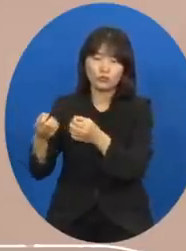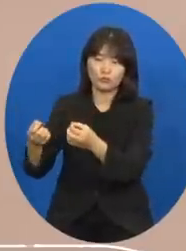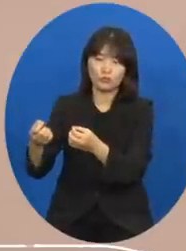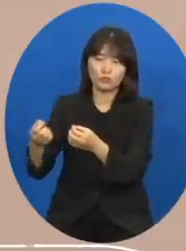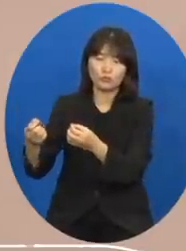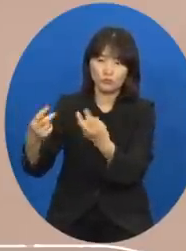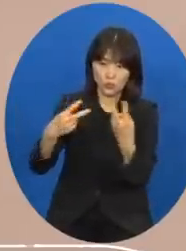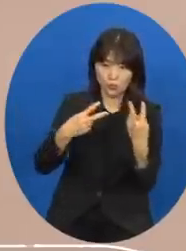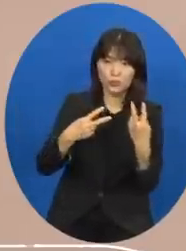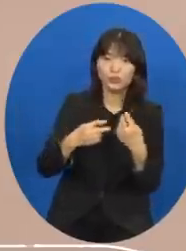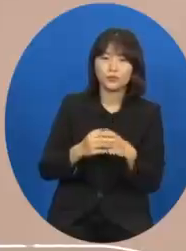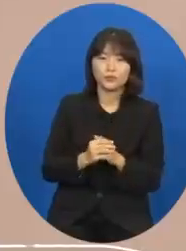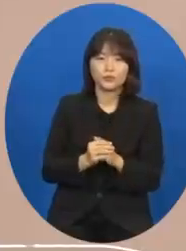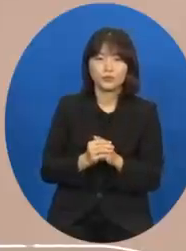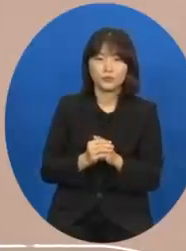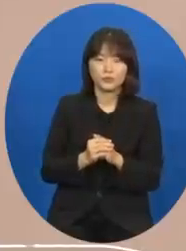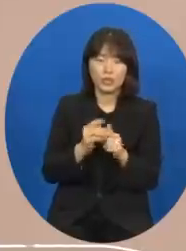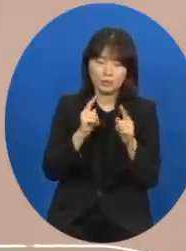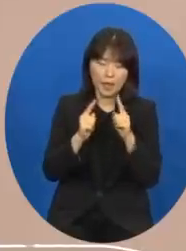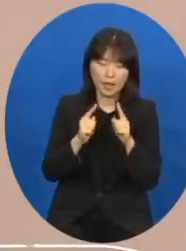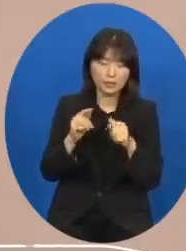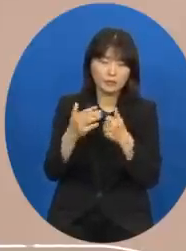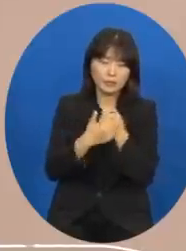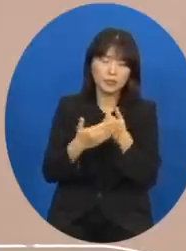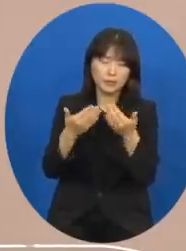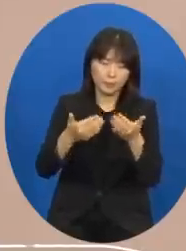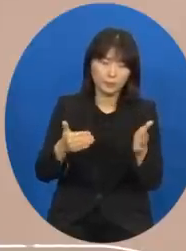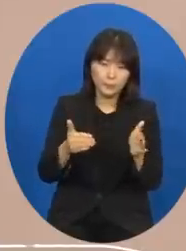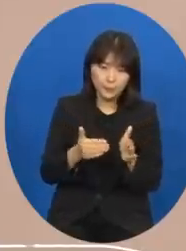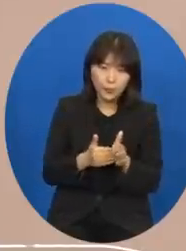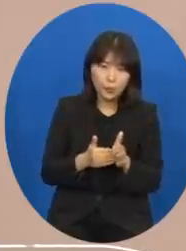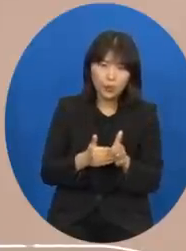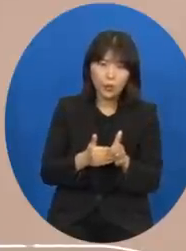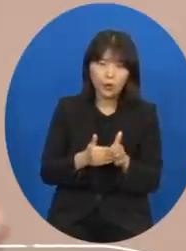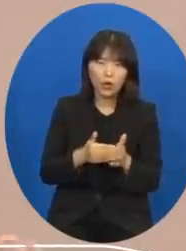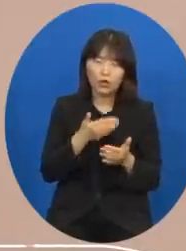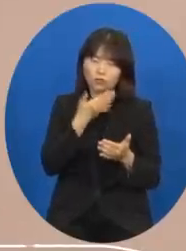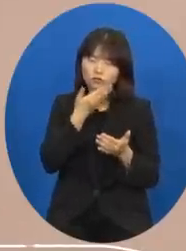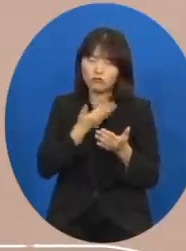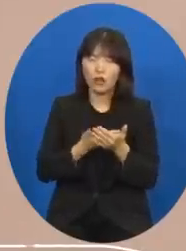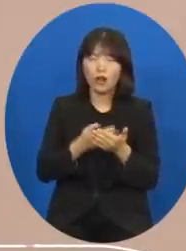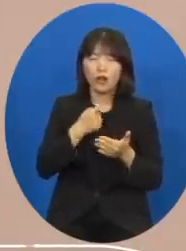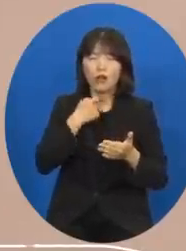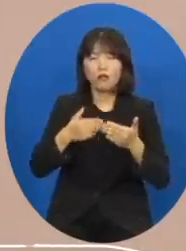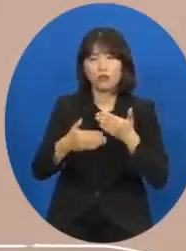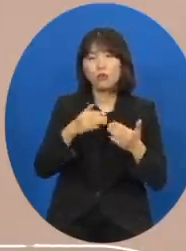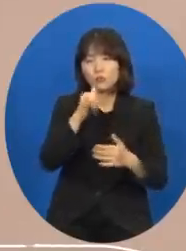보냈더라고요. 말씀에서 은혜를 받고 그리고 귀한 은혜 체험을